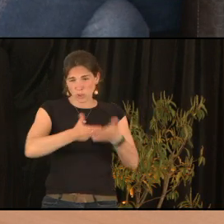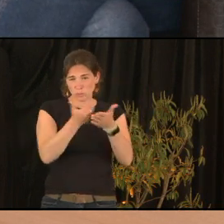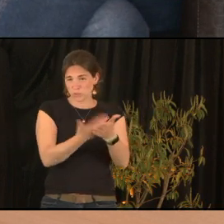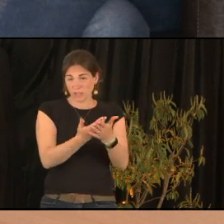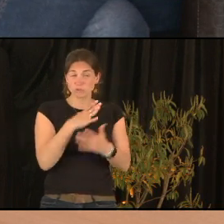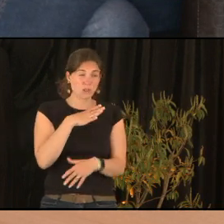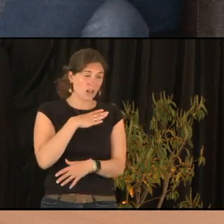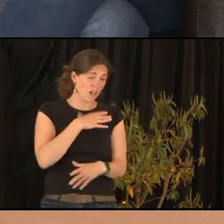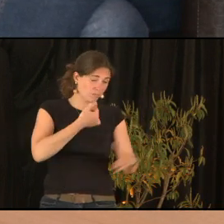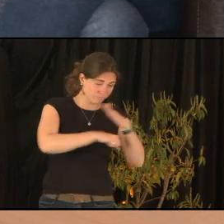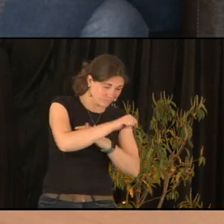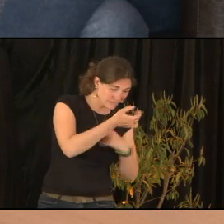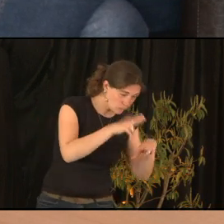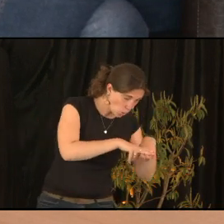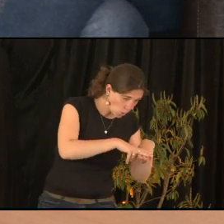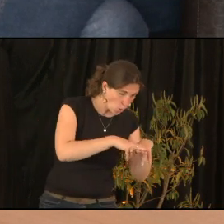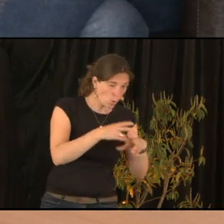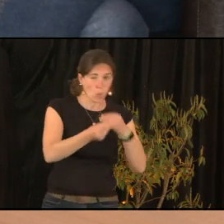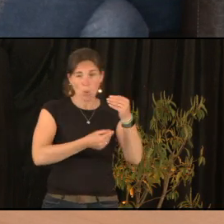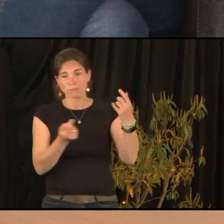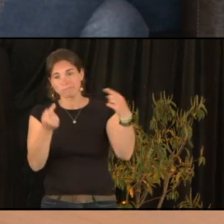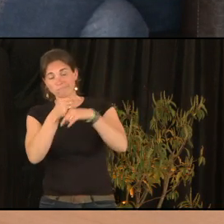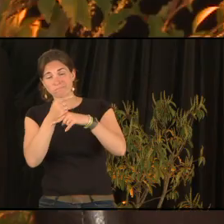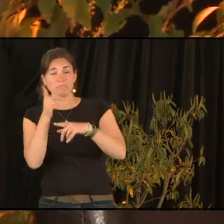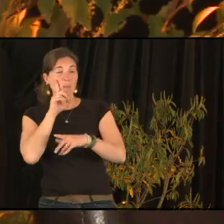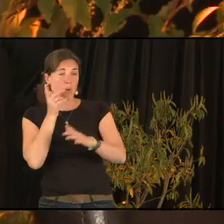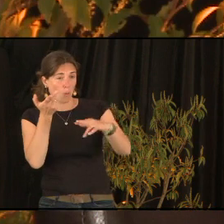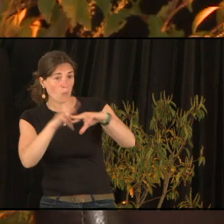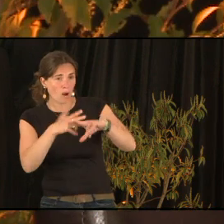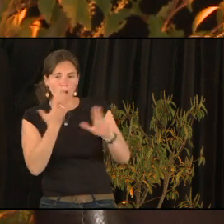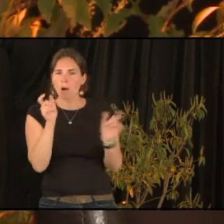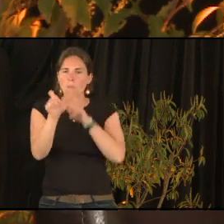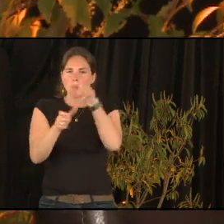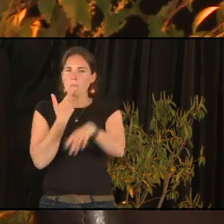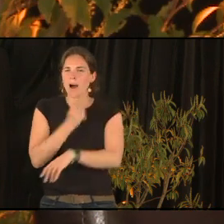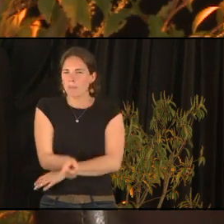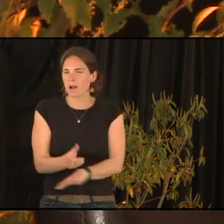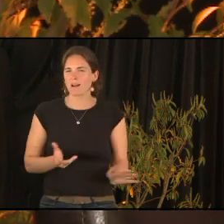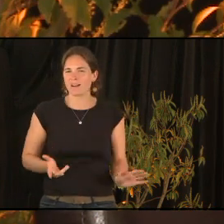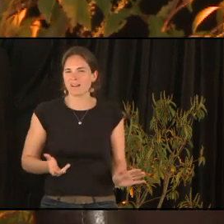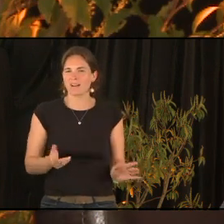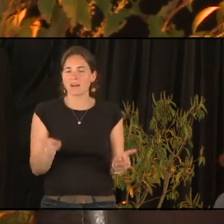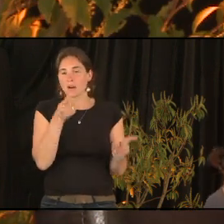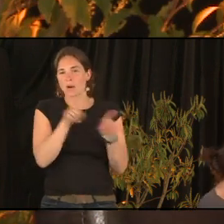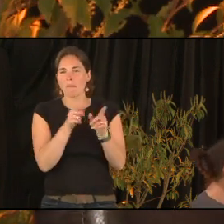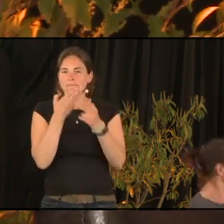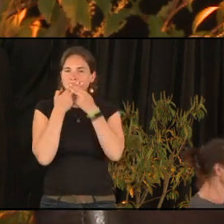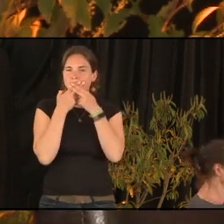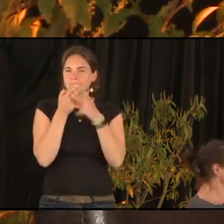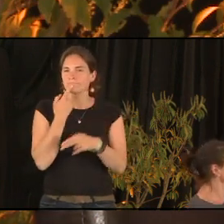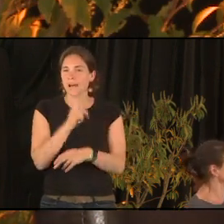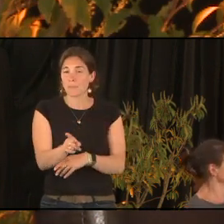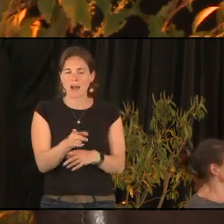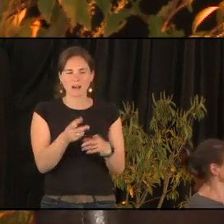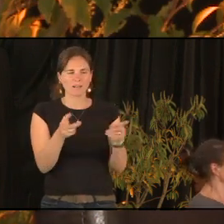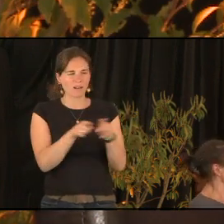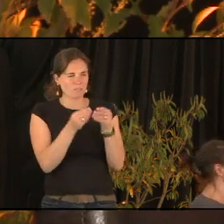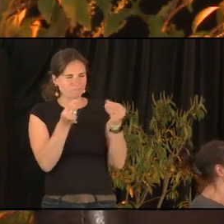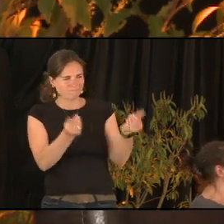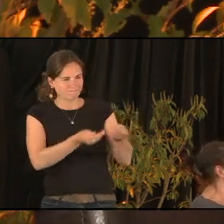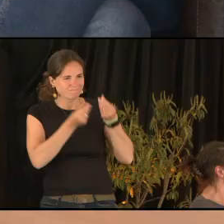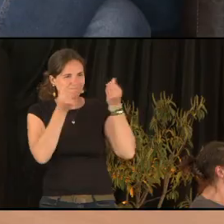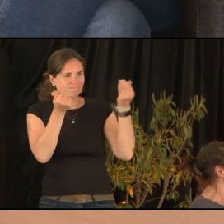dedans? Caroline parlait du corps. Le corps, il est très présent aussi. Oui, finalement, oui, bah puisqu'il oui, est médecin. Il y a le médecin, enfin,